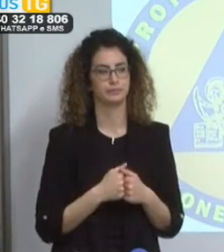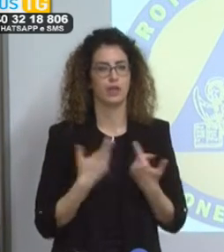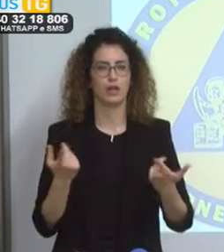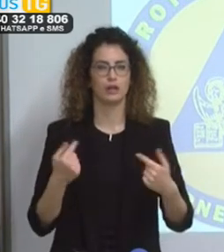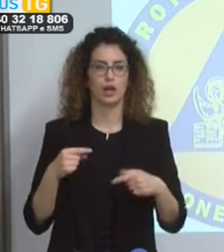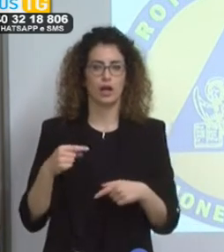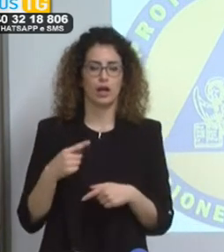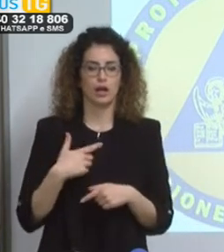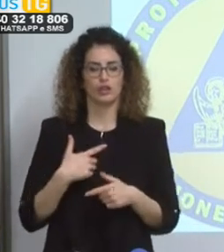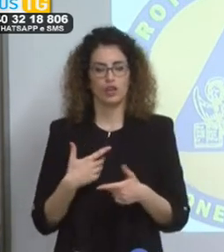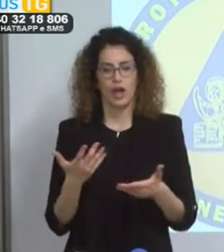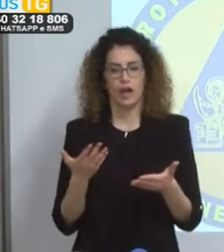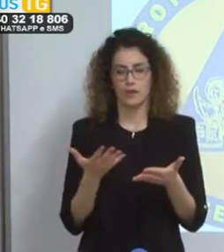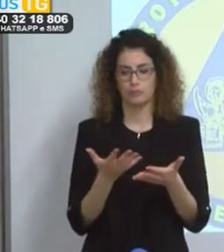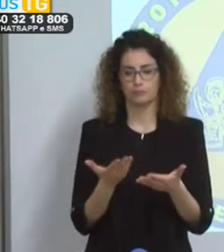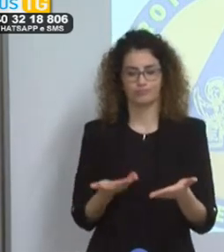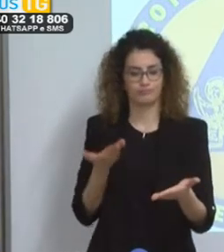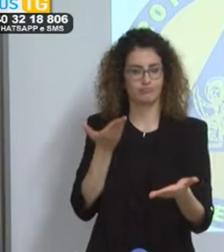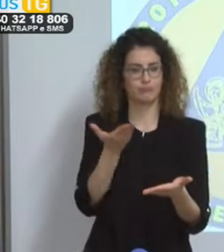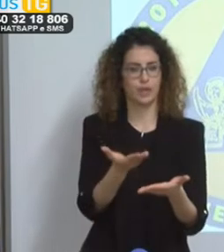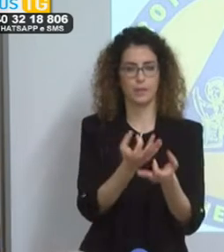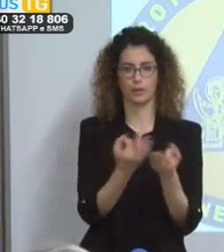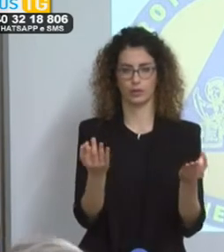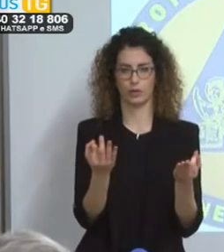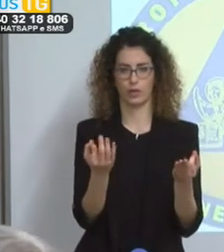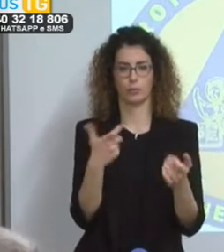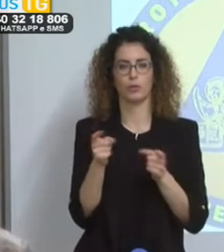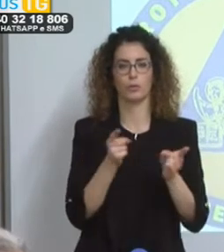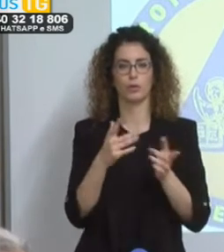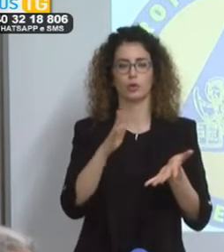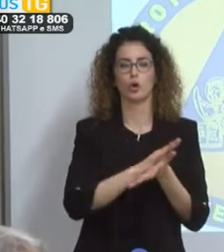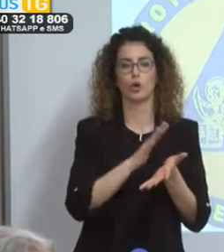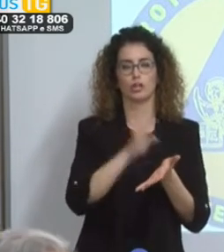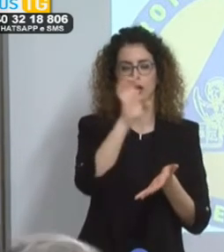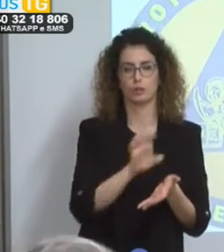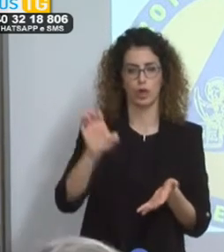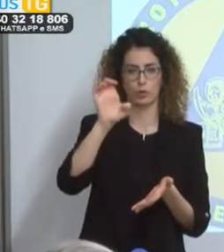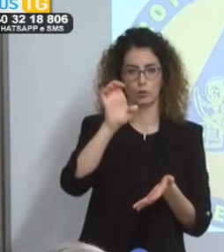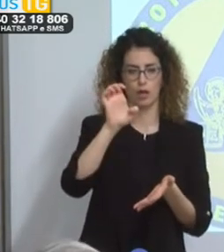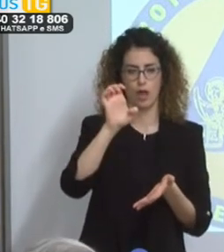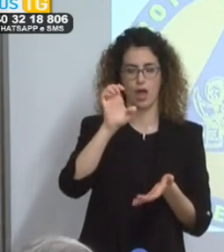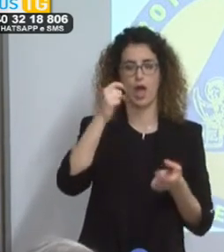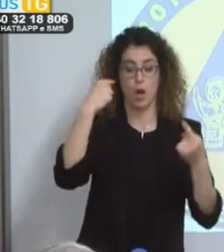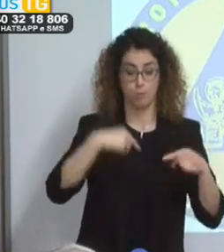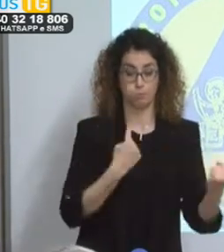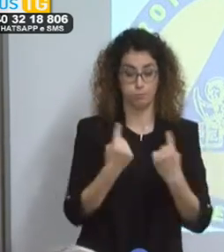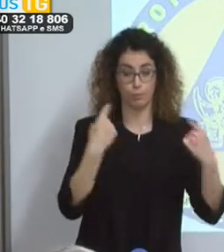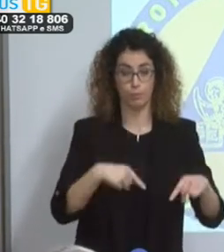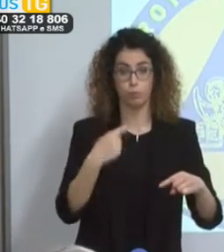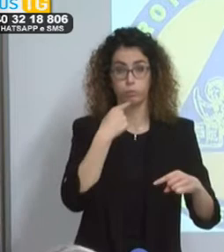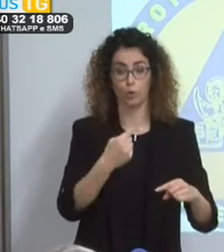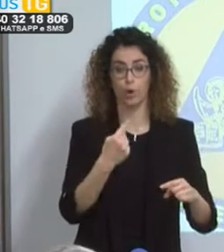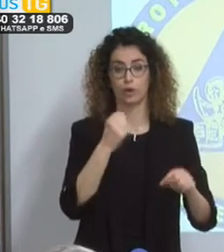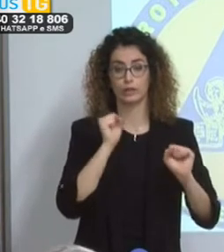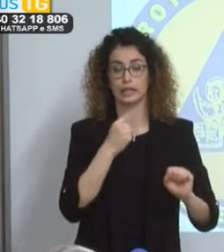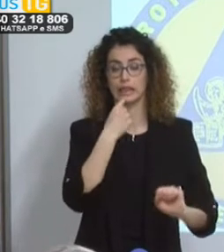l'avevamo servita su un piatto d'argento, no? Perché quando c'è stata la redazione del contratto europeo, lì era l'occasione per dire, mettere giù le basi